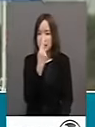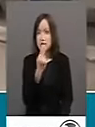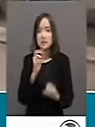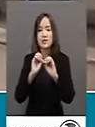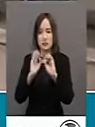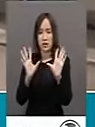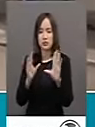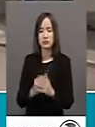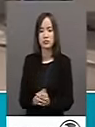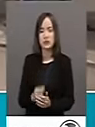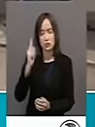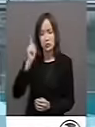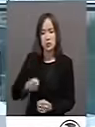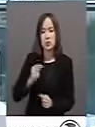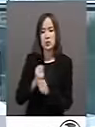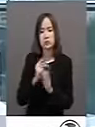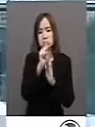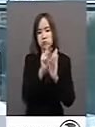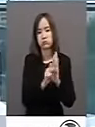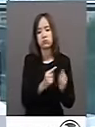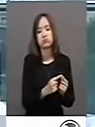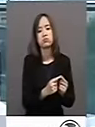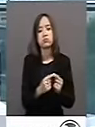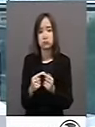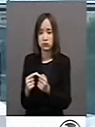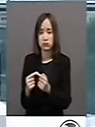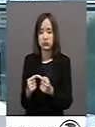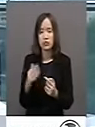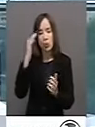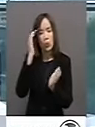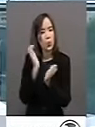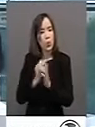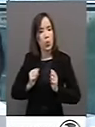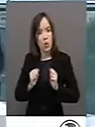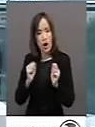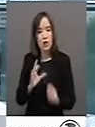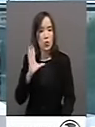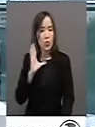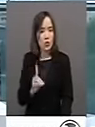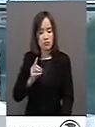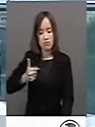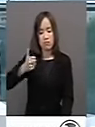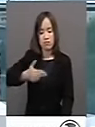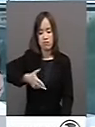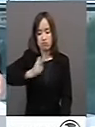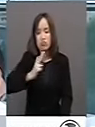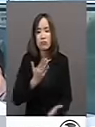นคงจะต้องมีการดำเนินคดีแล้วคงตามตัวต่อไป ตำรวจบอกว่าอุกอาจมากนะคะบุกเดี่ยวใช้ปืนปากกา